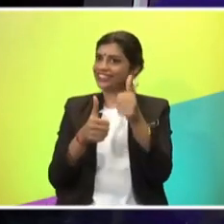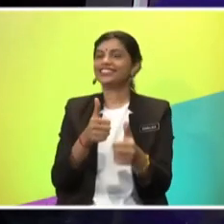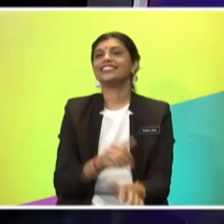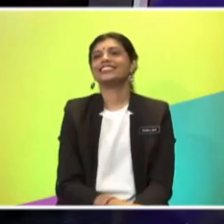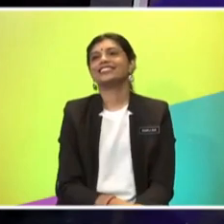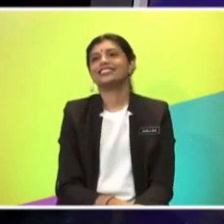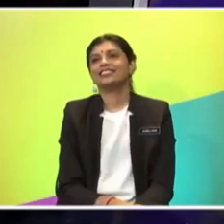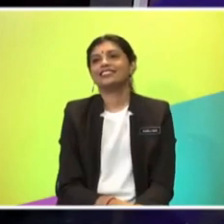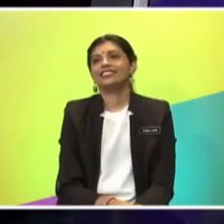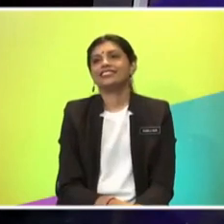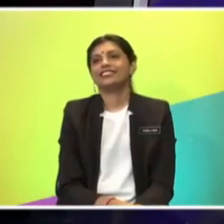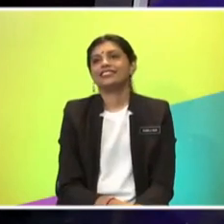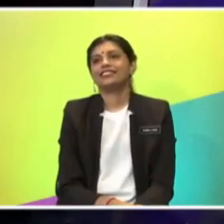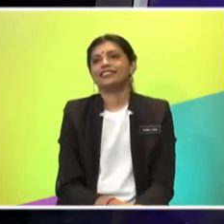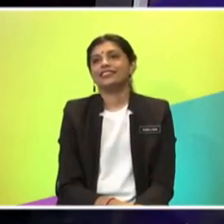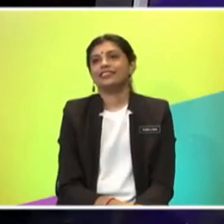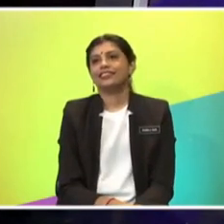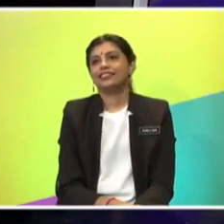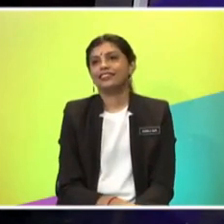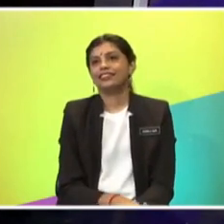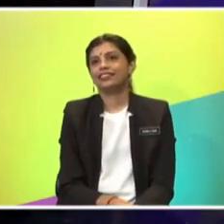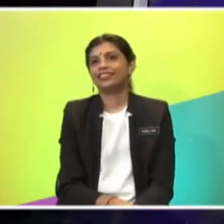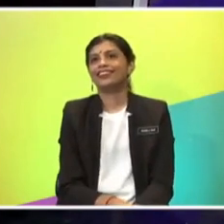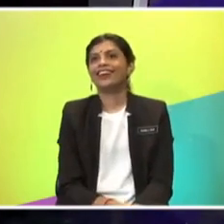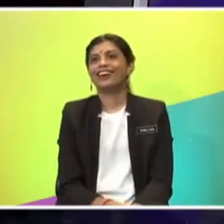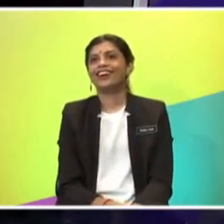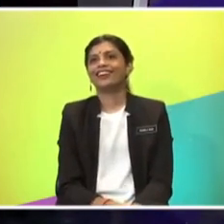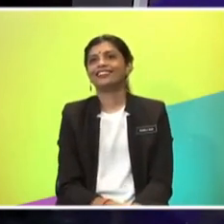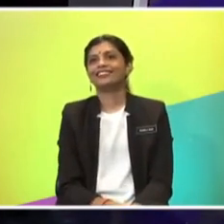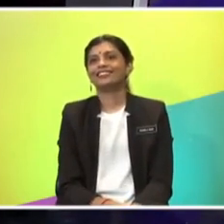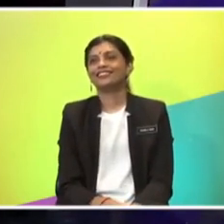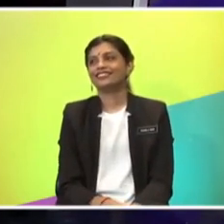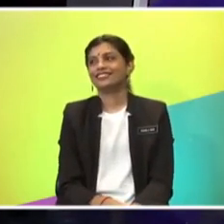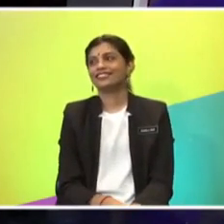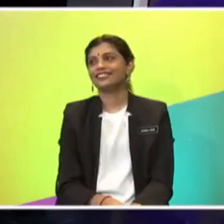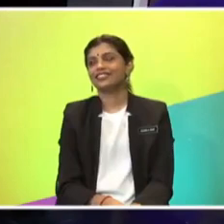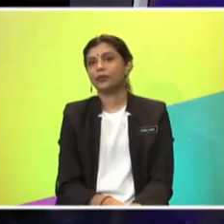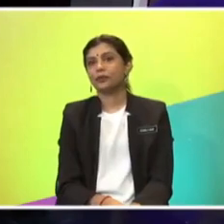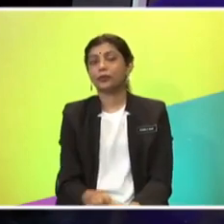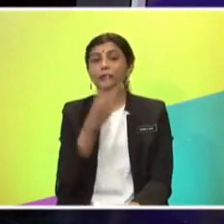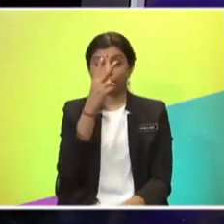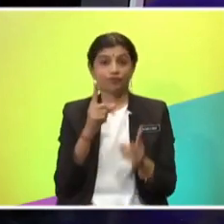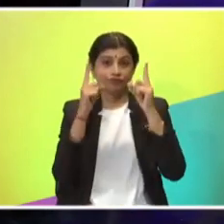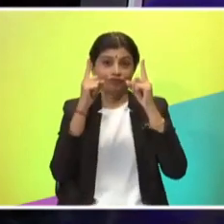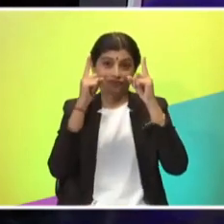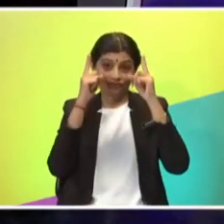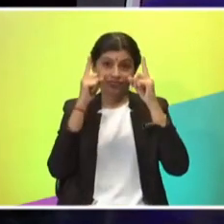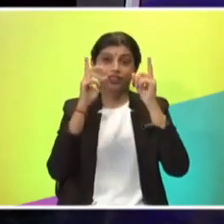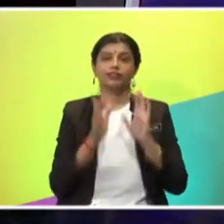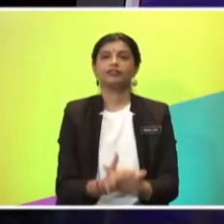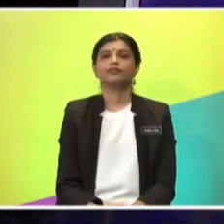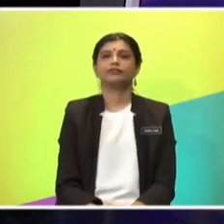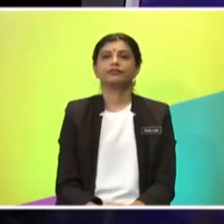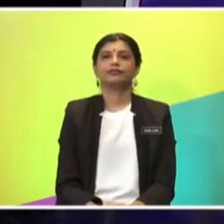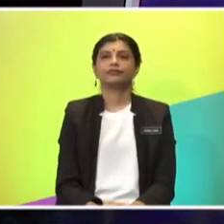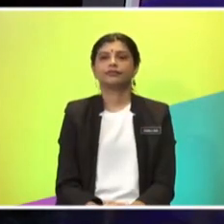Baik. Adik kita dah tepuk tangan dah. Shopping cikgu. Seronok ni. Okey, kita boleh tengok dekat paparan yang ada